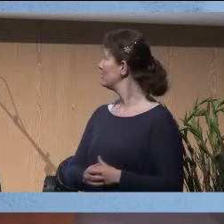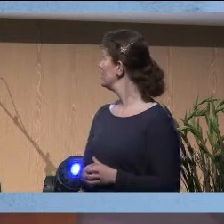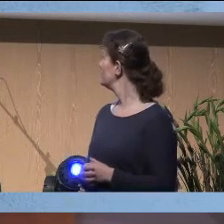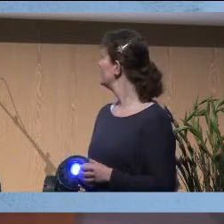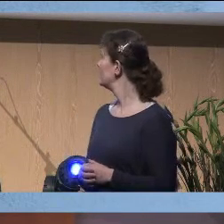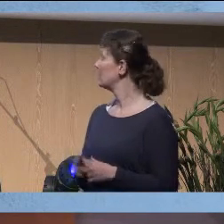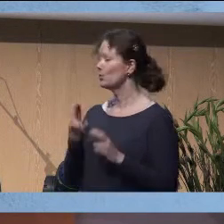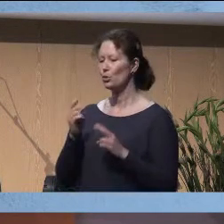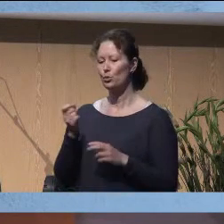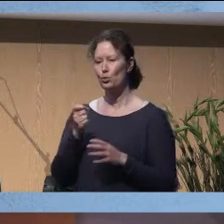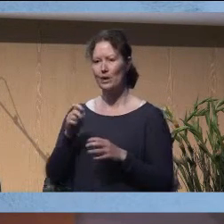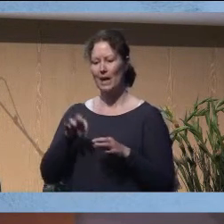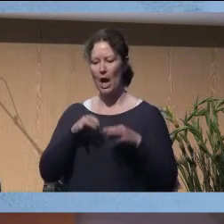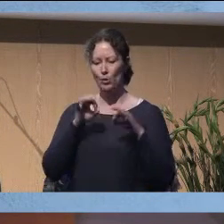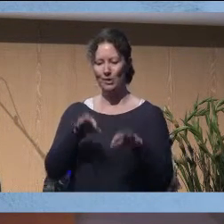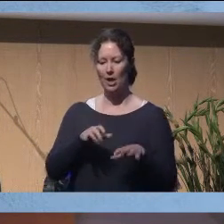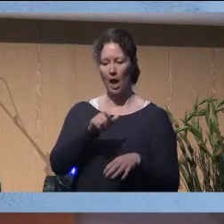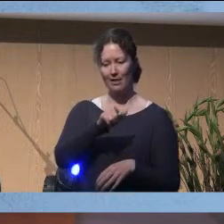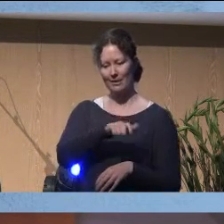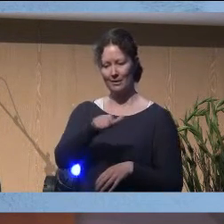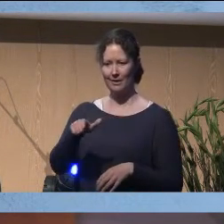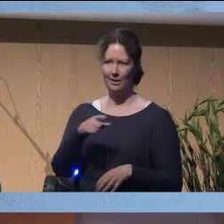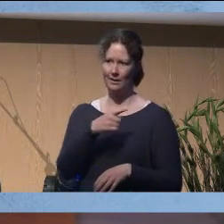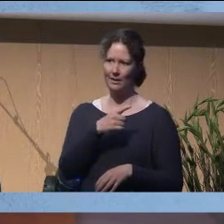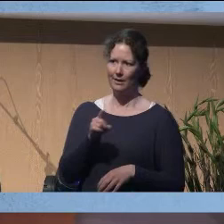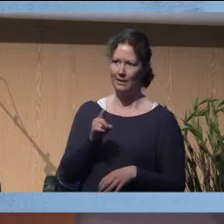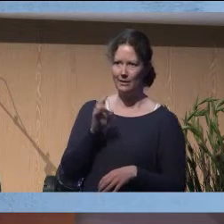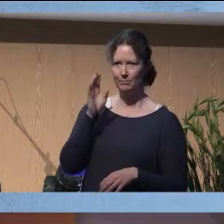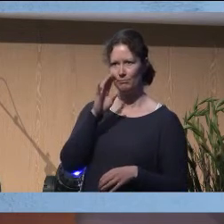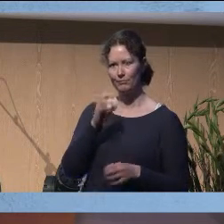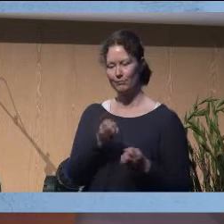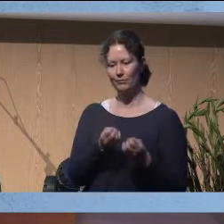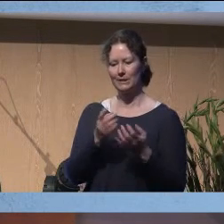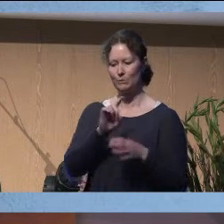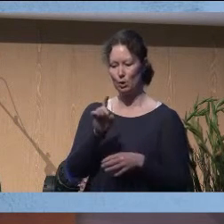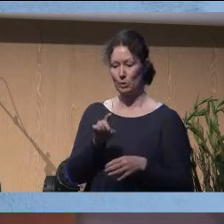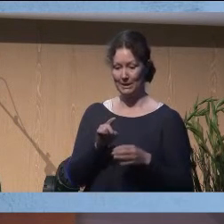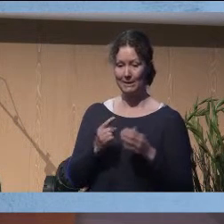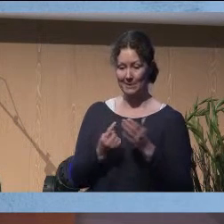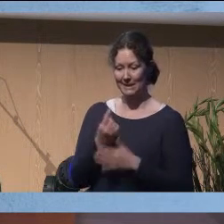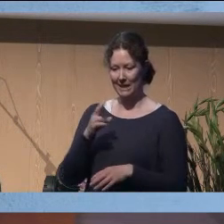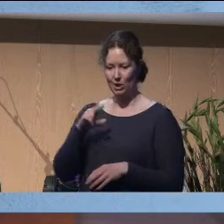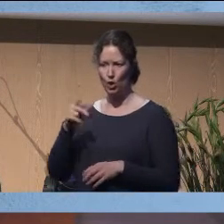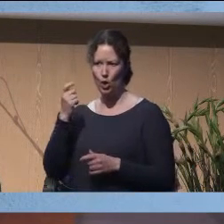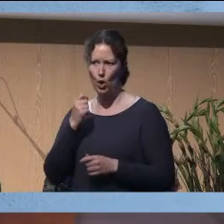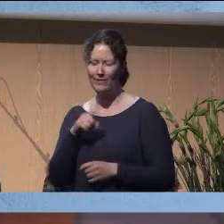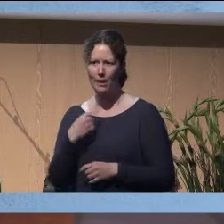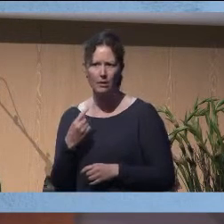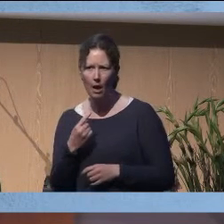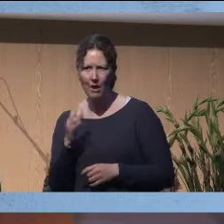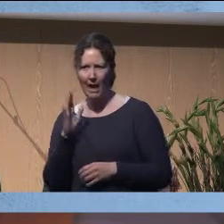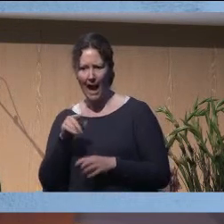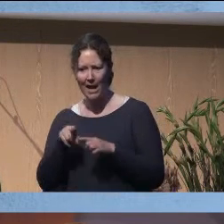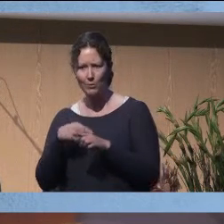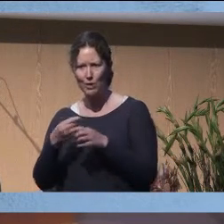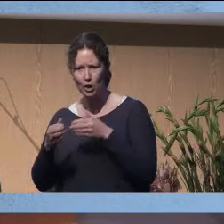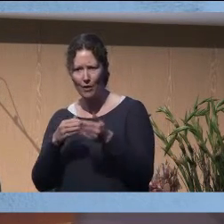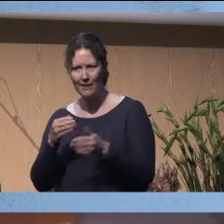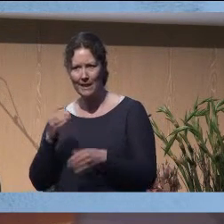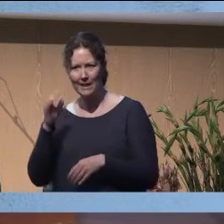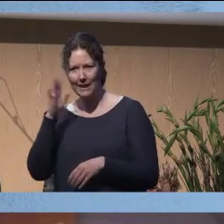noen australiere som har vært og tenkt, møtt spørsmålet som kommer, særlig i Norge hører vi dette, ja, men